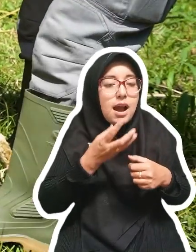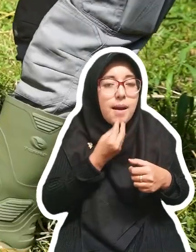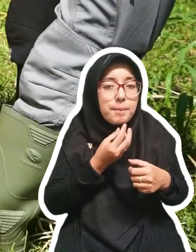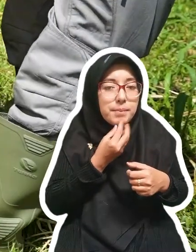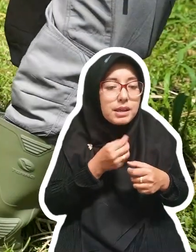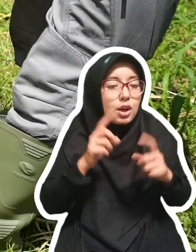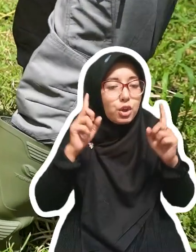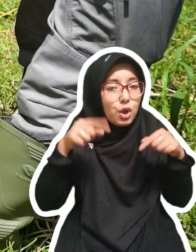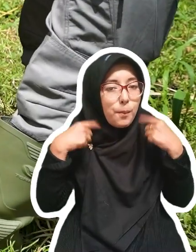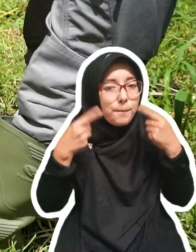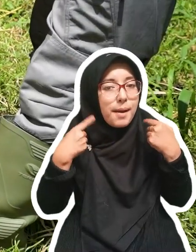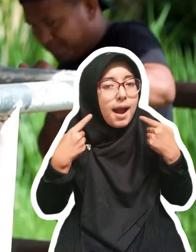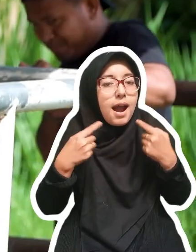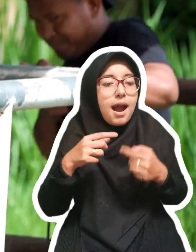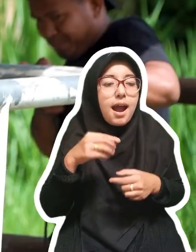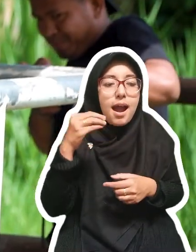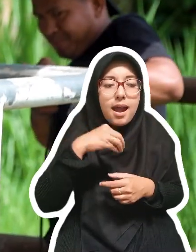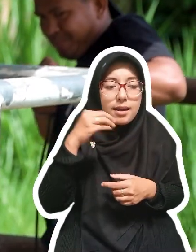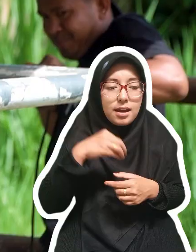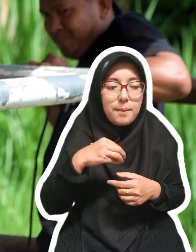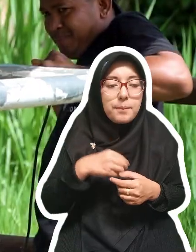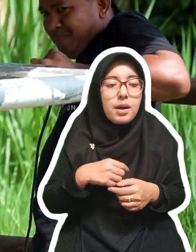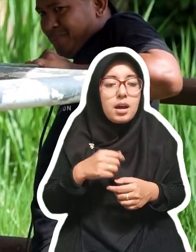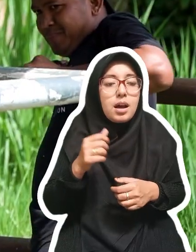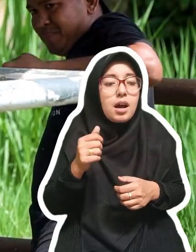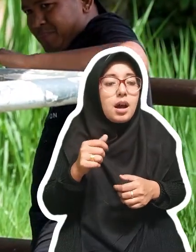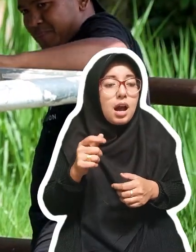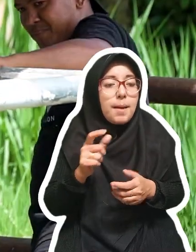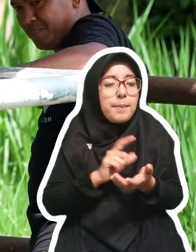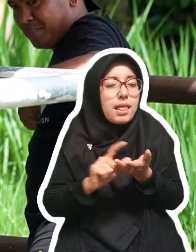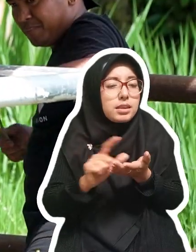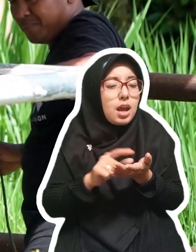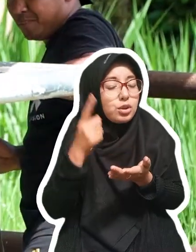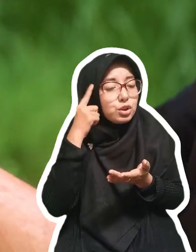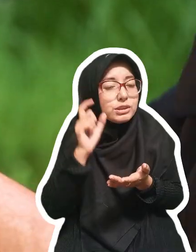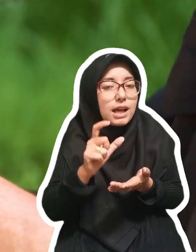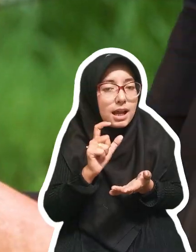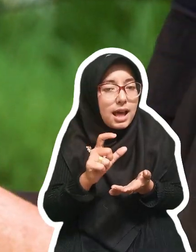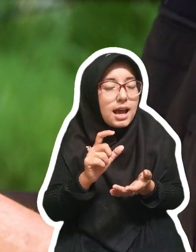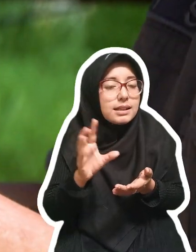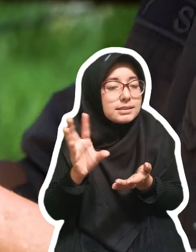domba, ayam, dan pelatihan cara merestrain hewan.